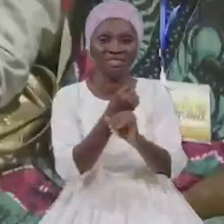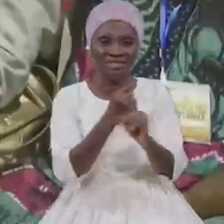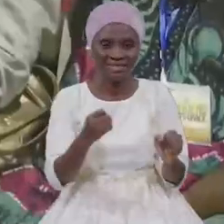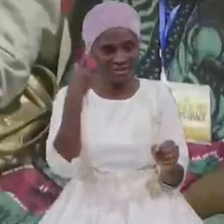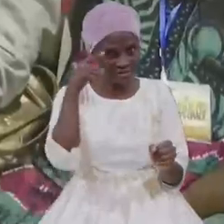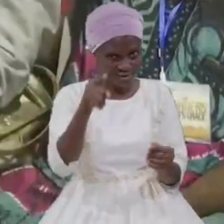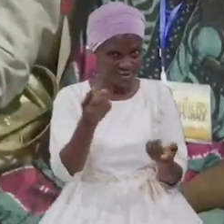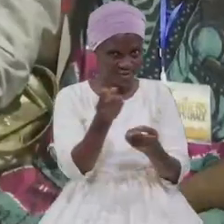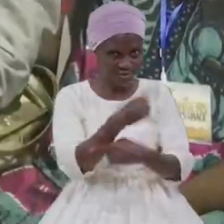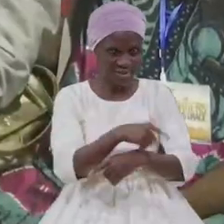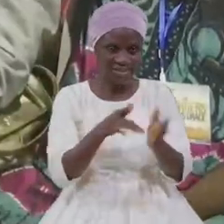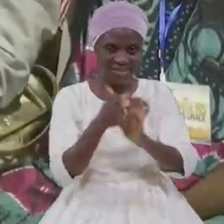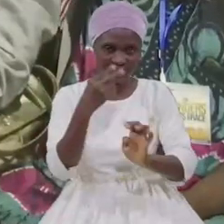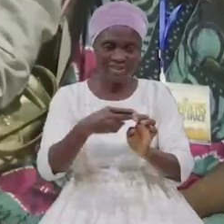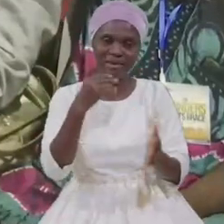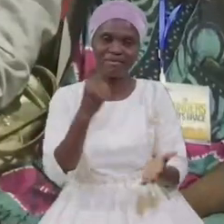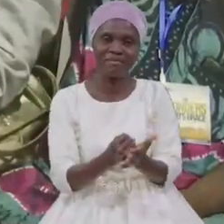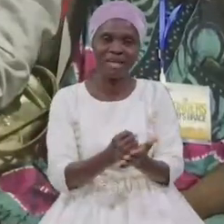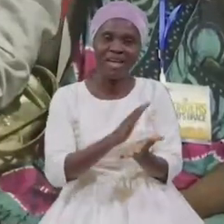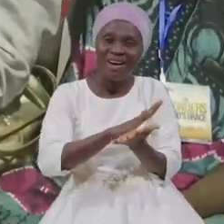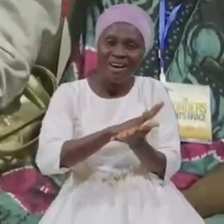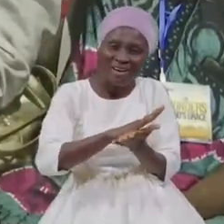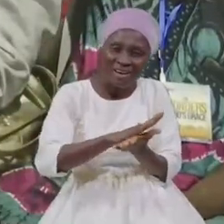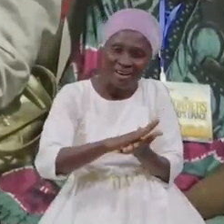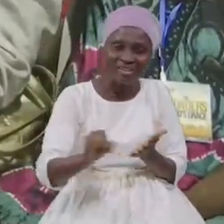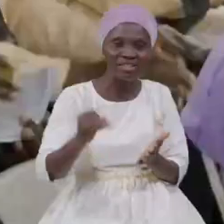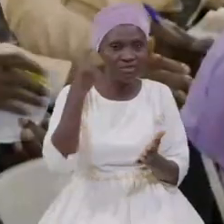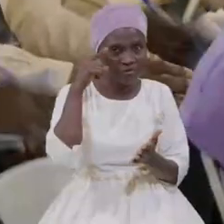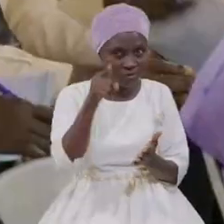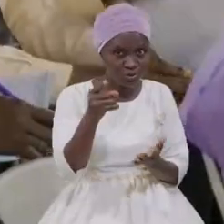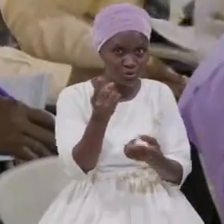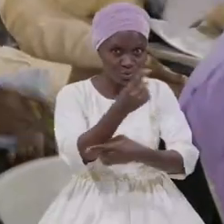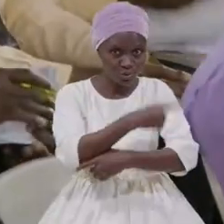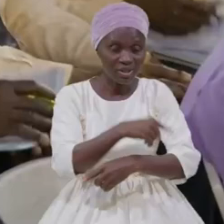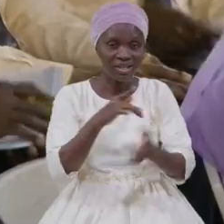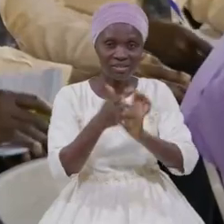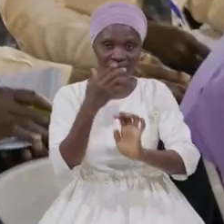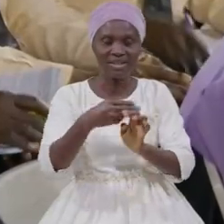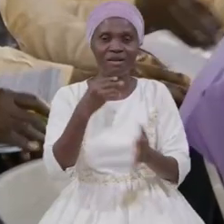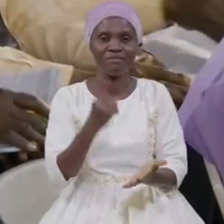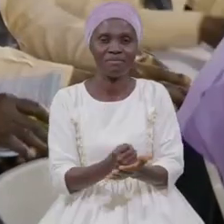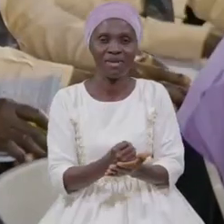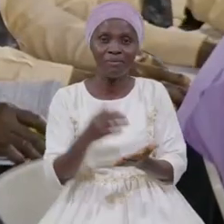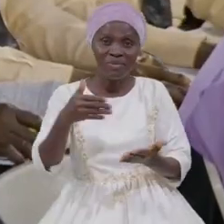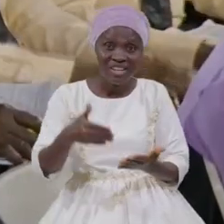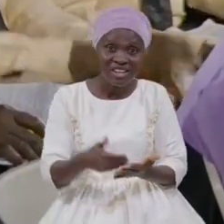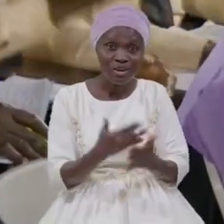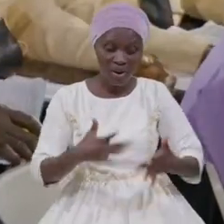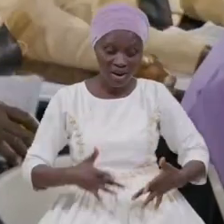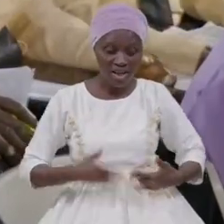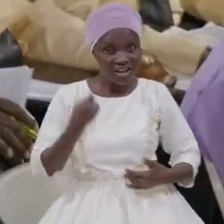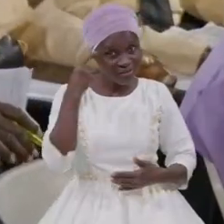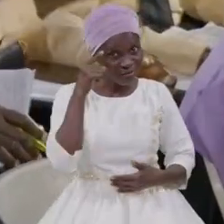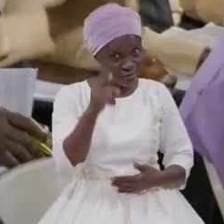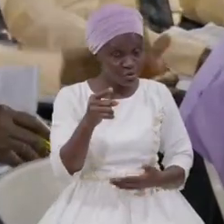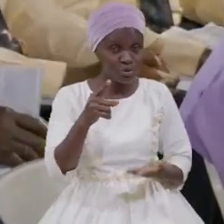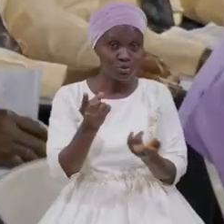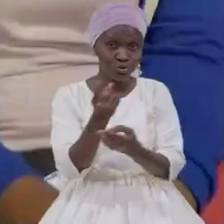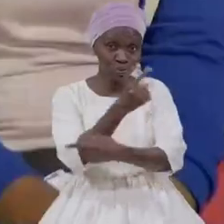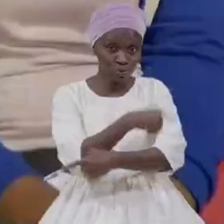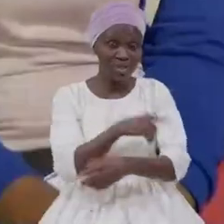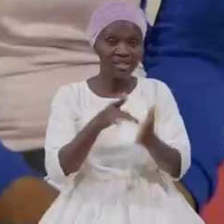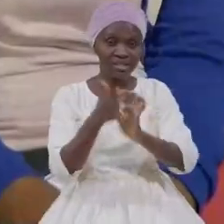soir. La purification pour toi aujourd'hui. Et une nouvelle vie pour toi aujourd'hui, au nom